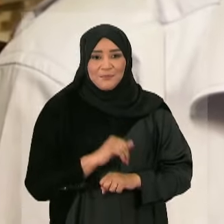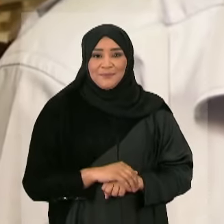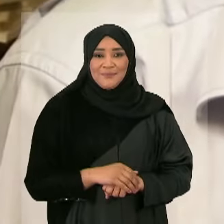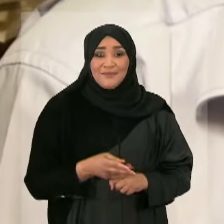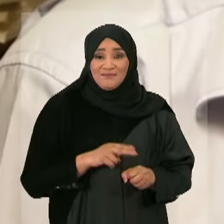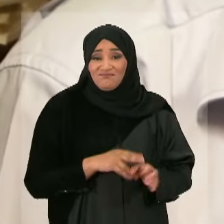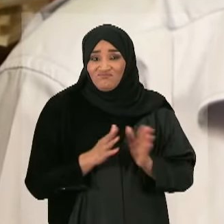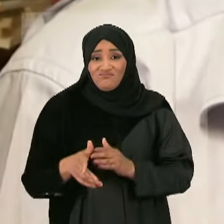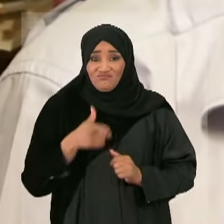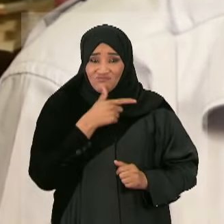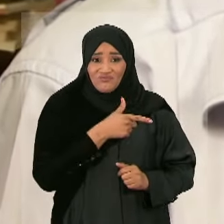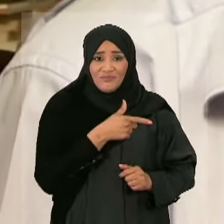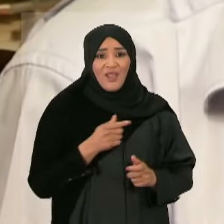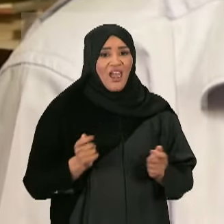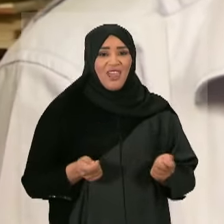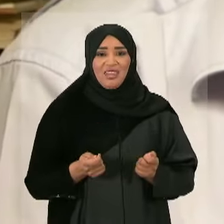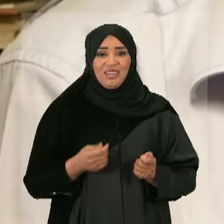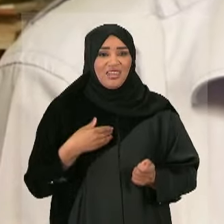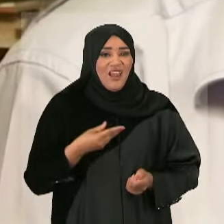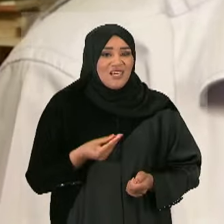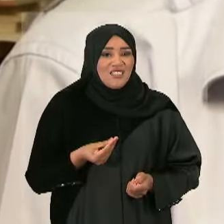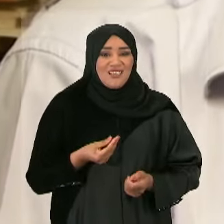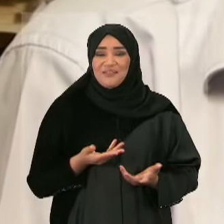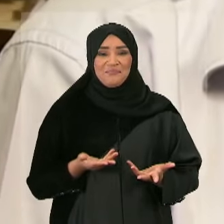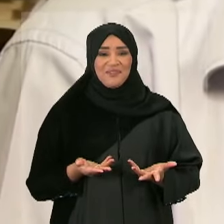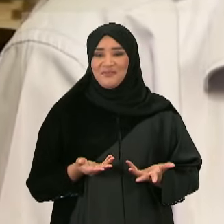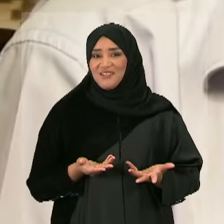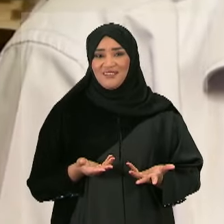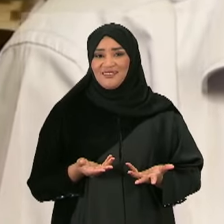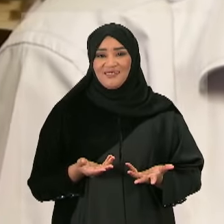عيد، أنا بالنسبة لي ما في عيد.